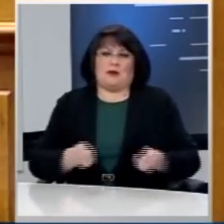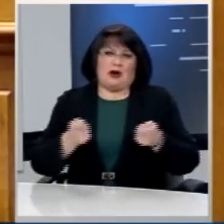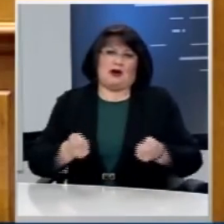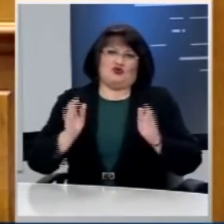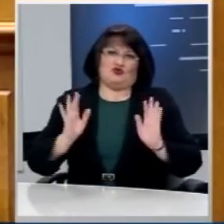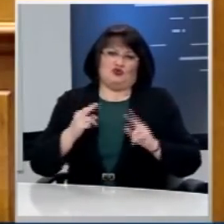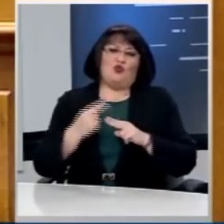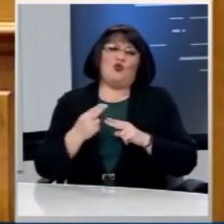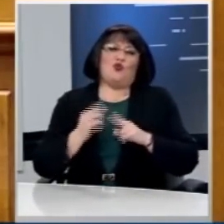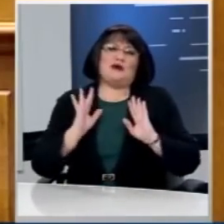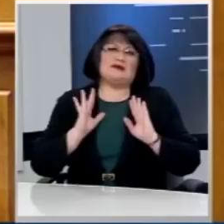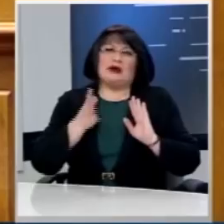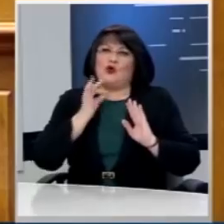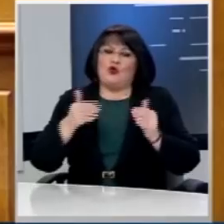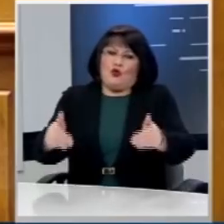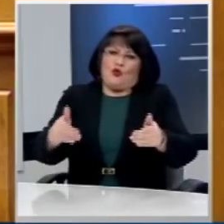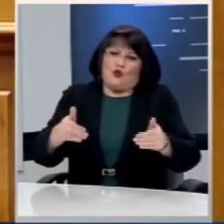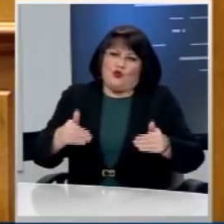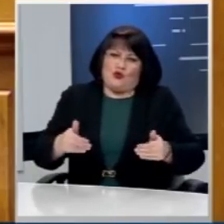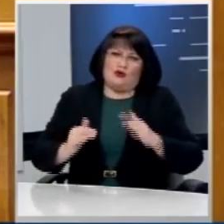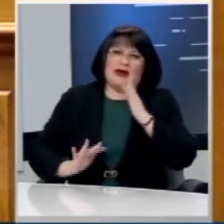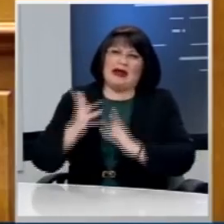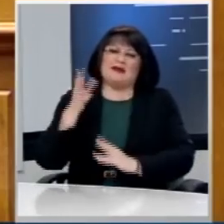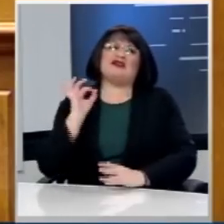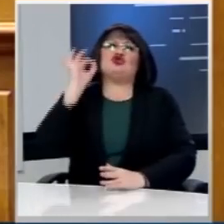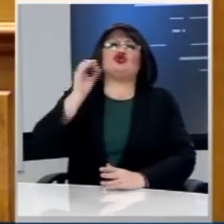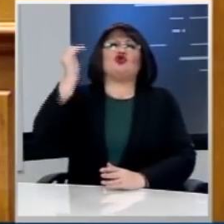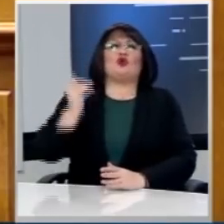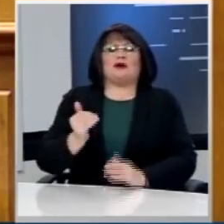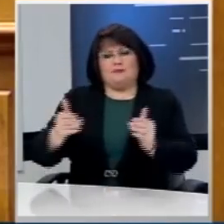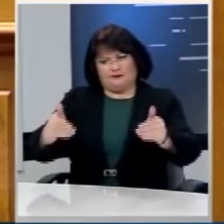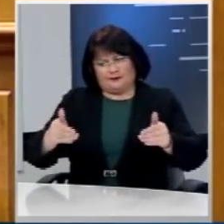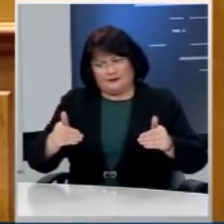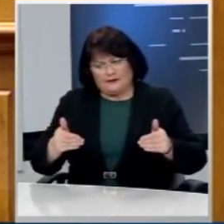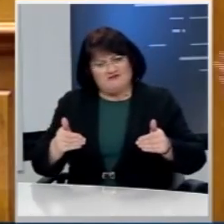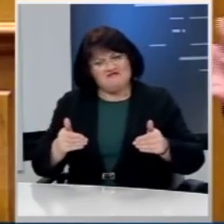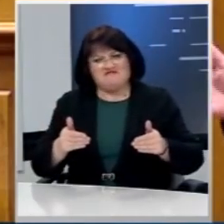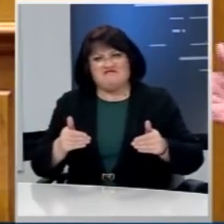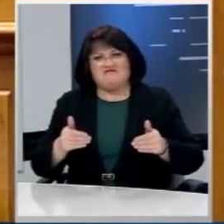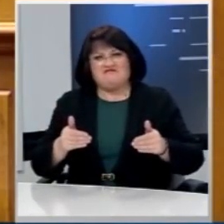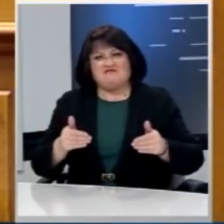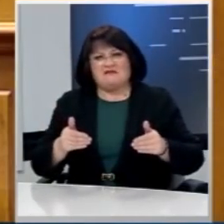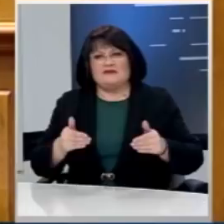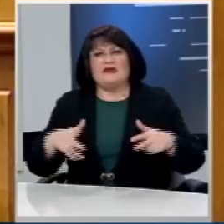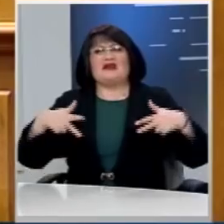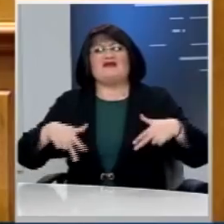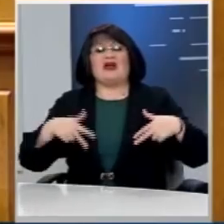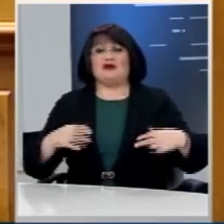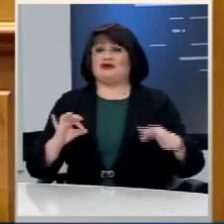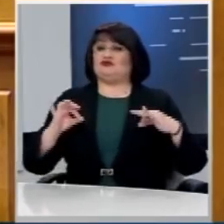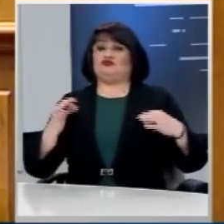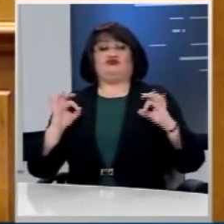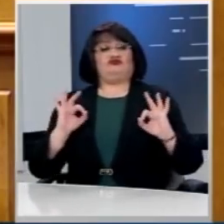εργαζόμενους. Γιατί η υποχώρηση των αναπτυξιακών στόχων δεν θα φύγει απλά το γόητρο της κυβέρνησής